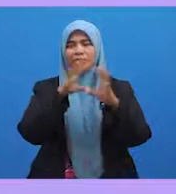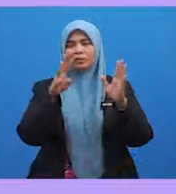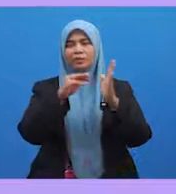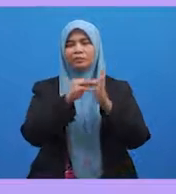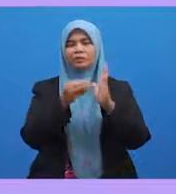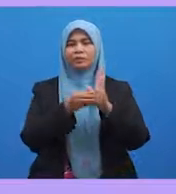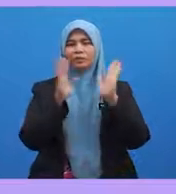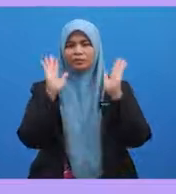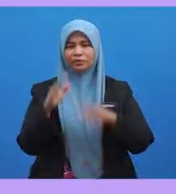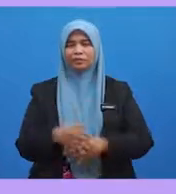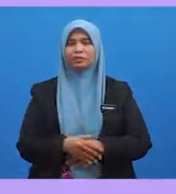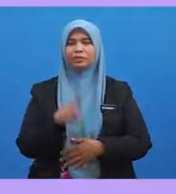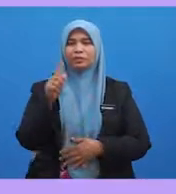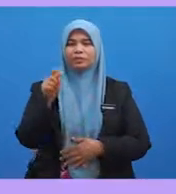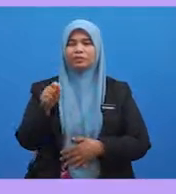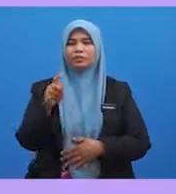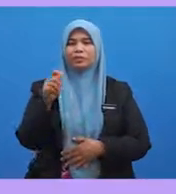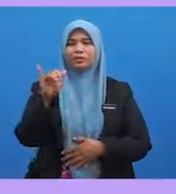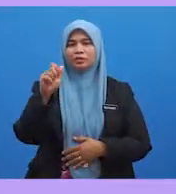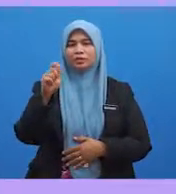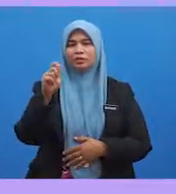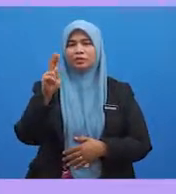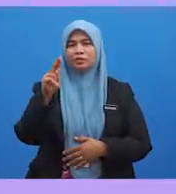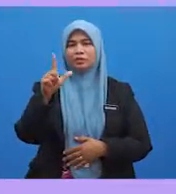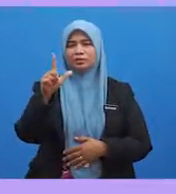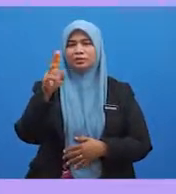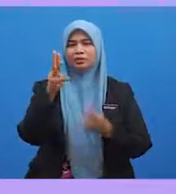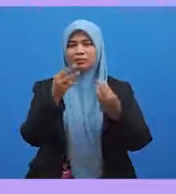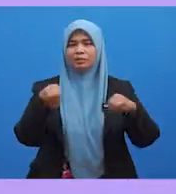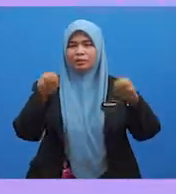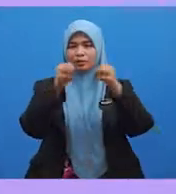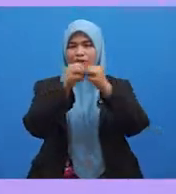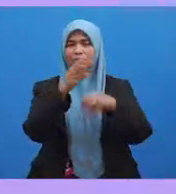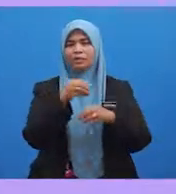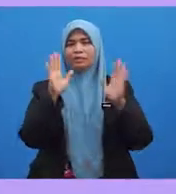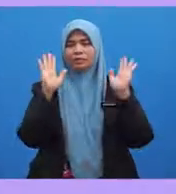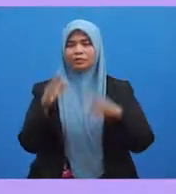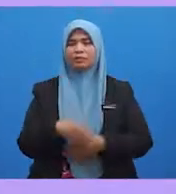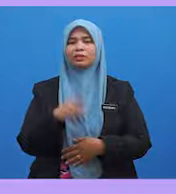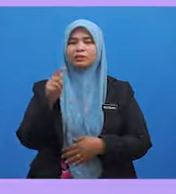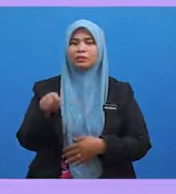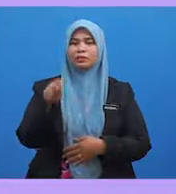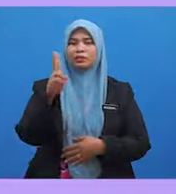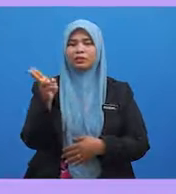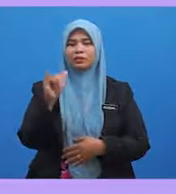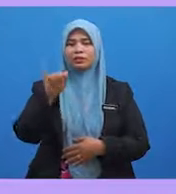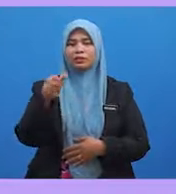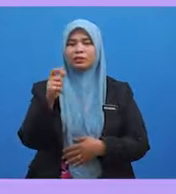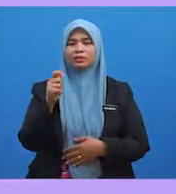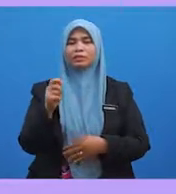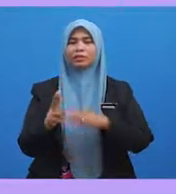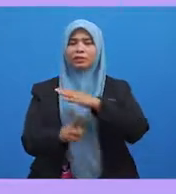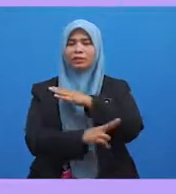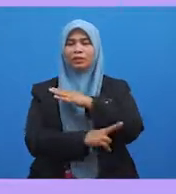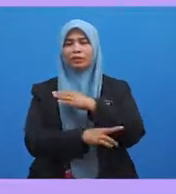maksud solat sunat tahiyatul masjid dan solat sunat hajat, hukumnya dan